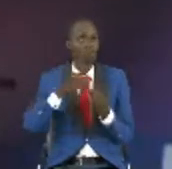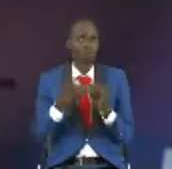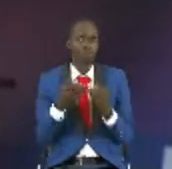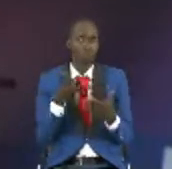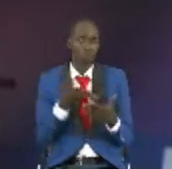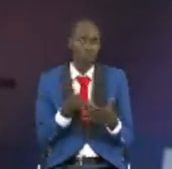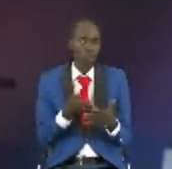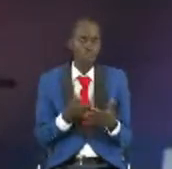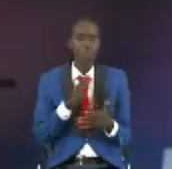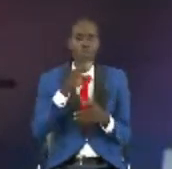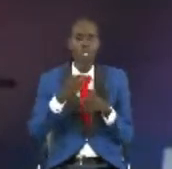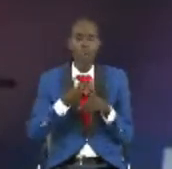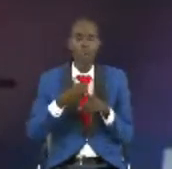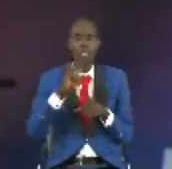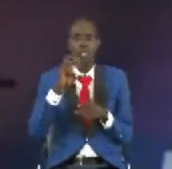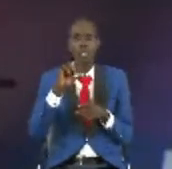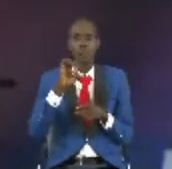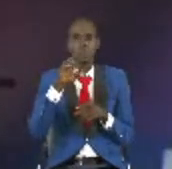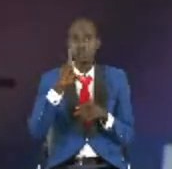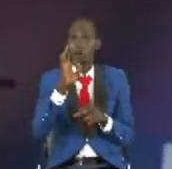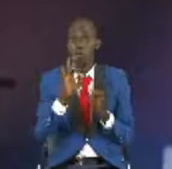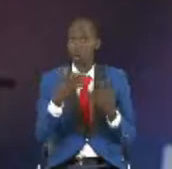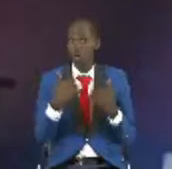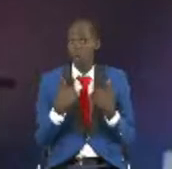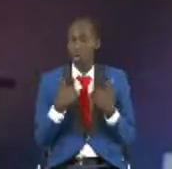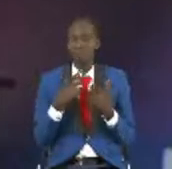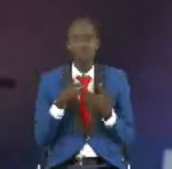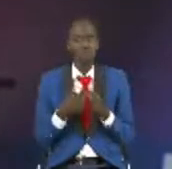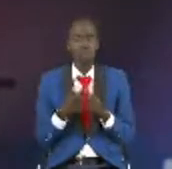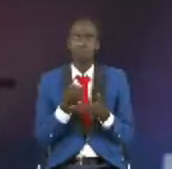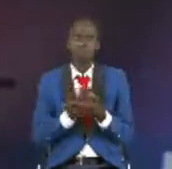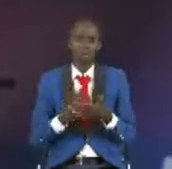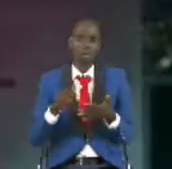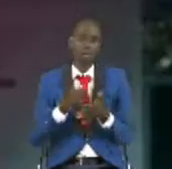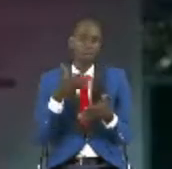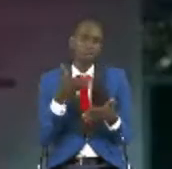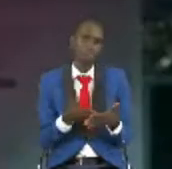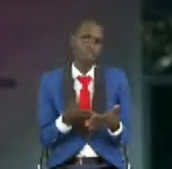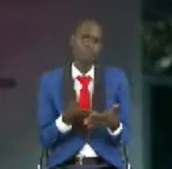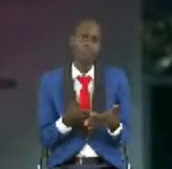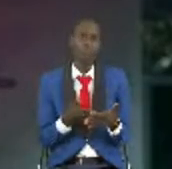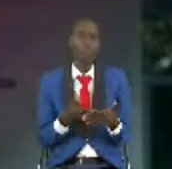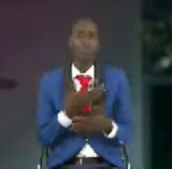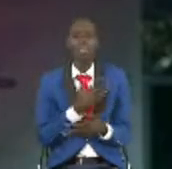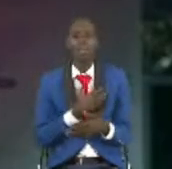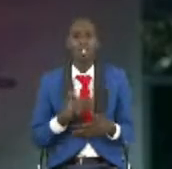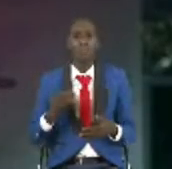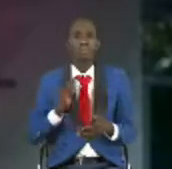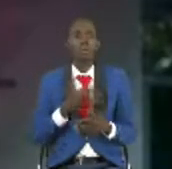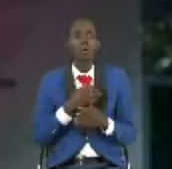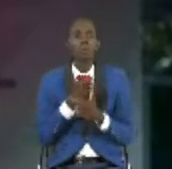en contact avec vous et de vous aider à croître dans votre vie spirituelle.